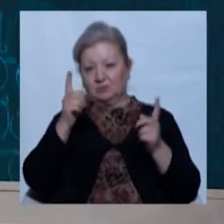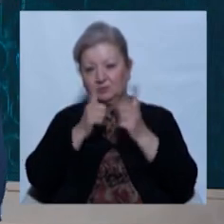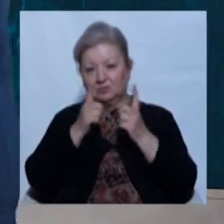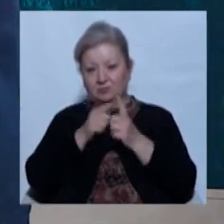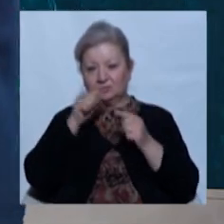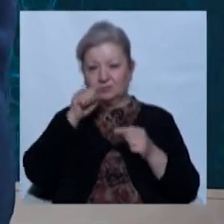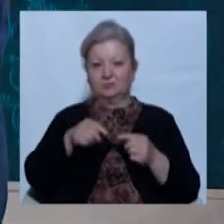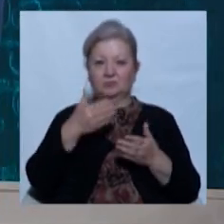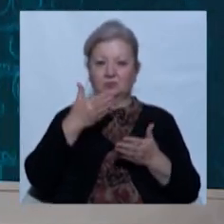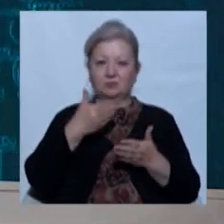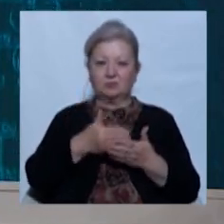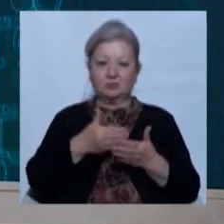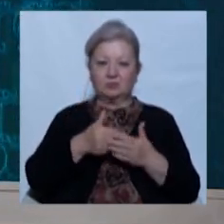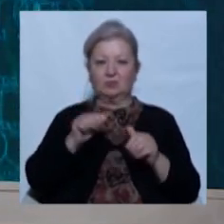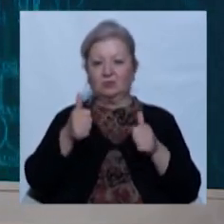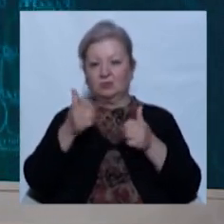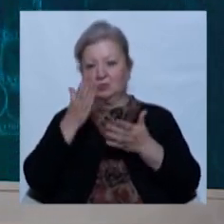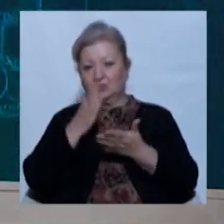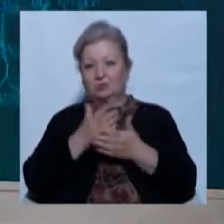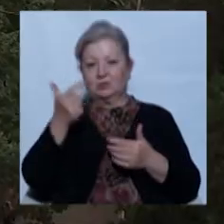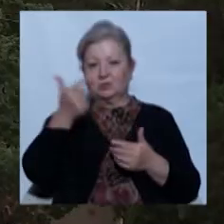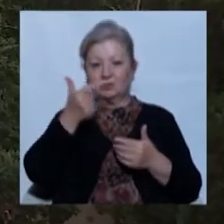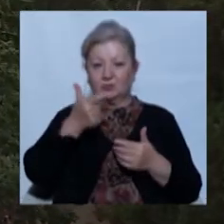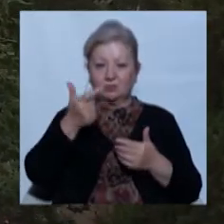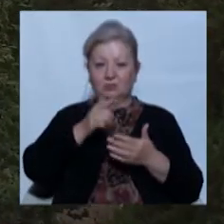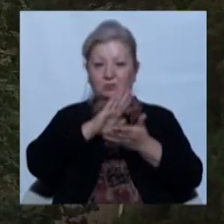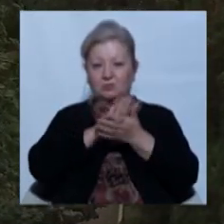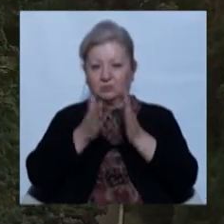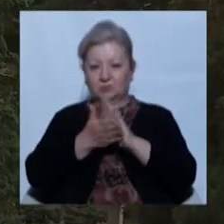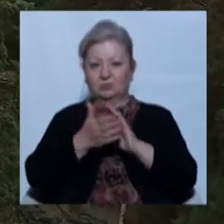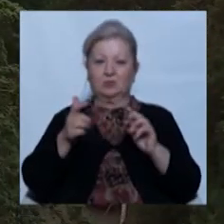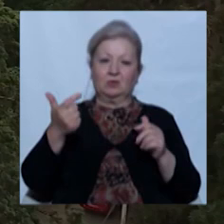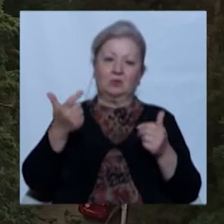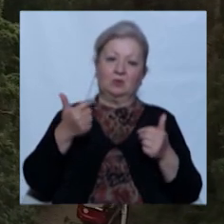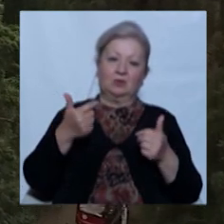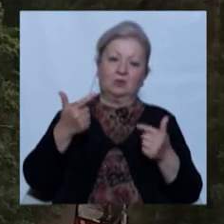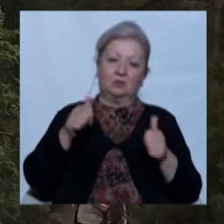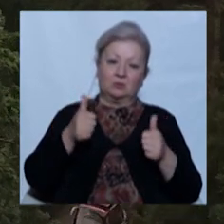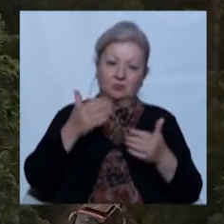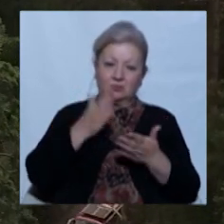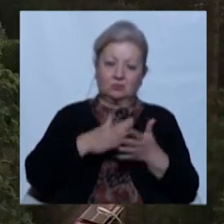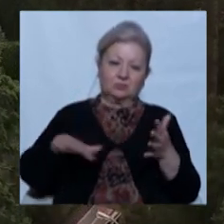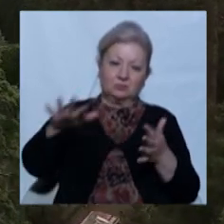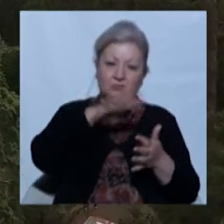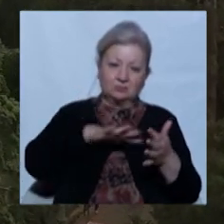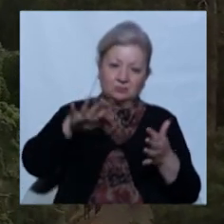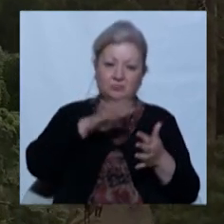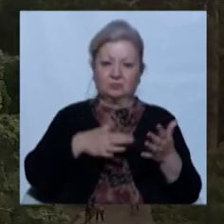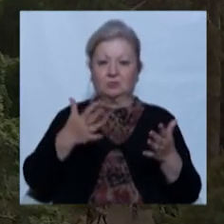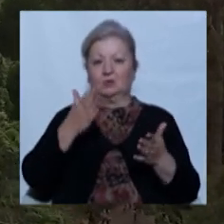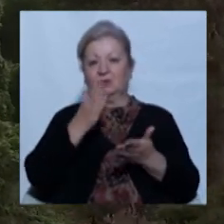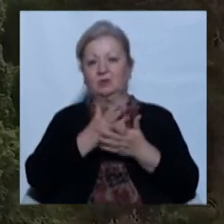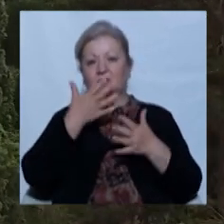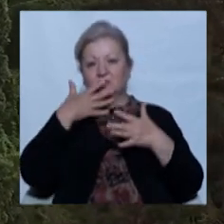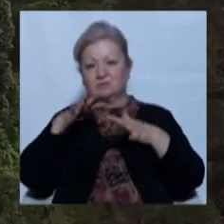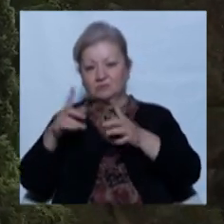იქ, თქვათ, როგორი არის თქვათ გეოგრაფიული მდებარეობა, როგორი არის იქ თქვათ გარემო, ხო, იქ რომ ჩვენ ხდებით